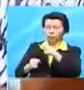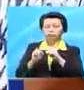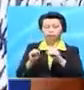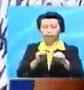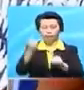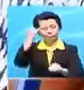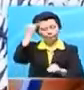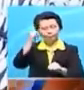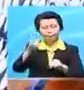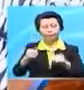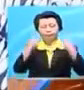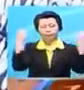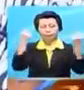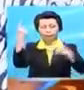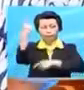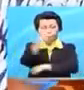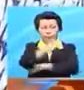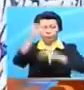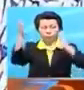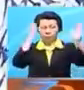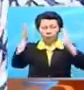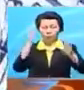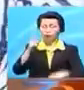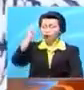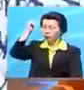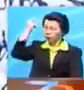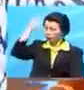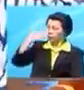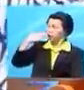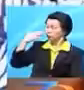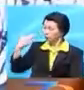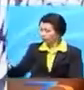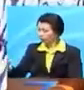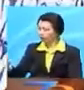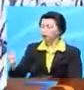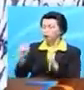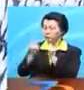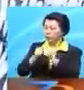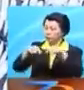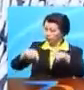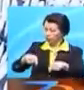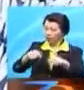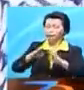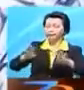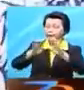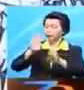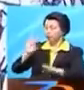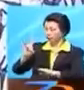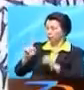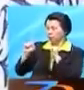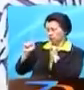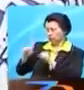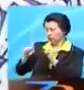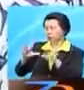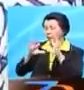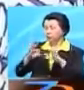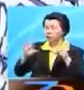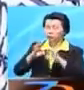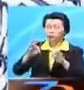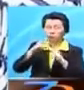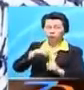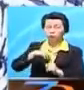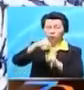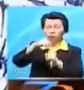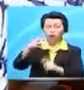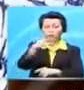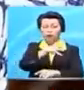Hari Malaysia di Bintulu ini. Tuan Haji, terima kasih bersama dengan kami di National 8. Tuan Haji, mungkin boleh ceritakan keunikan